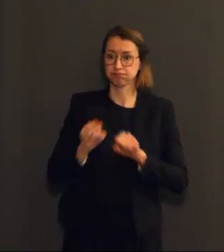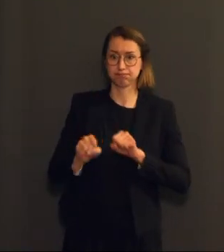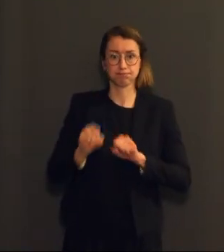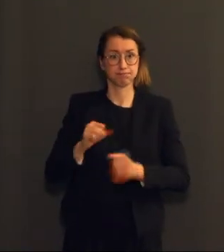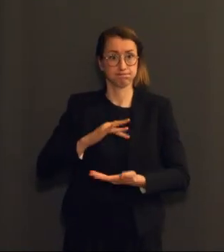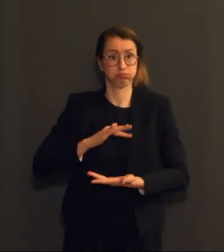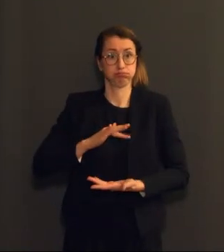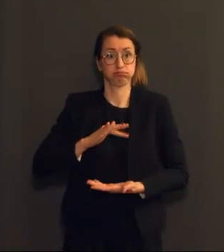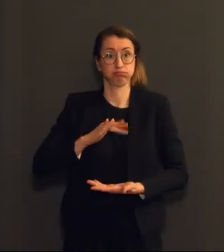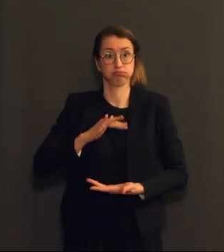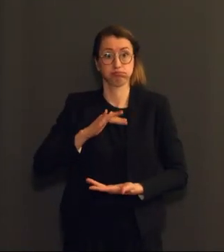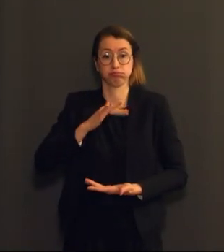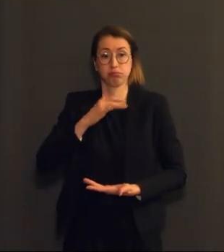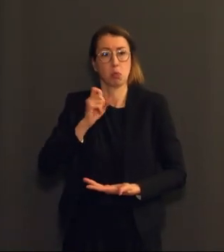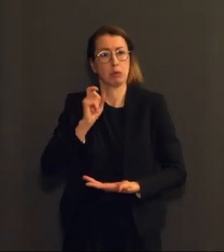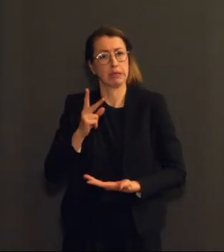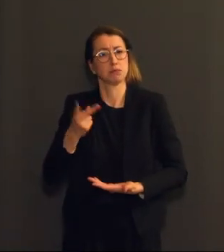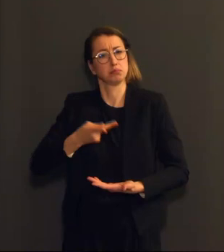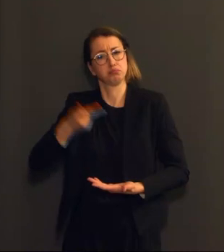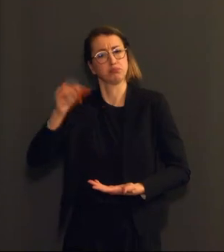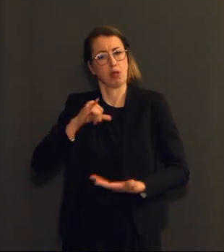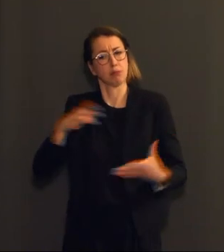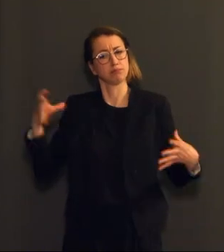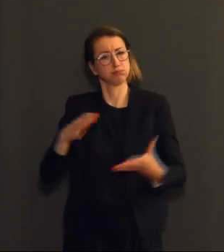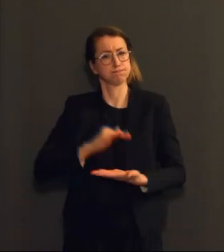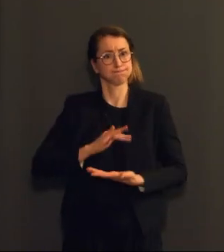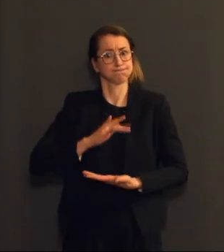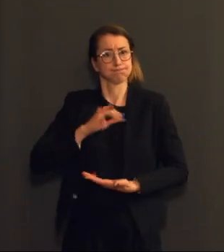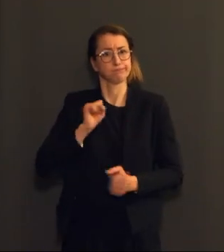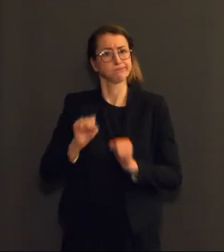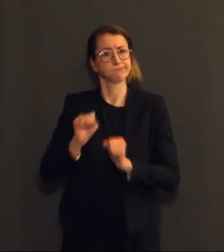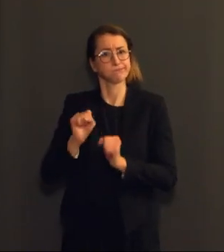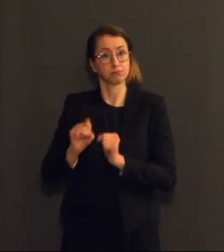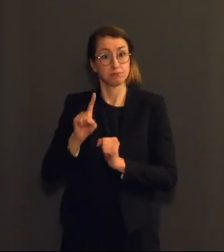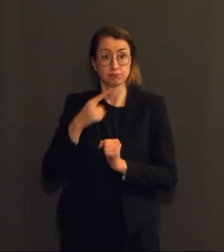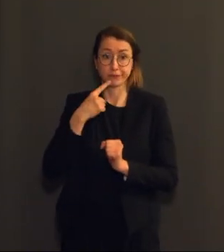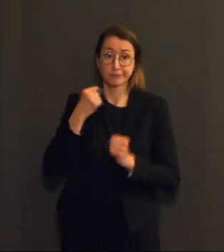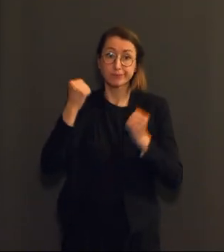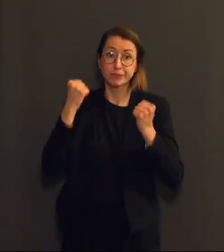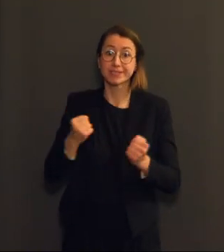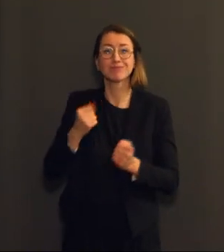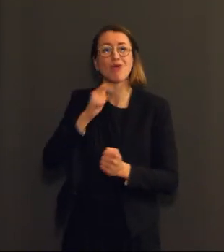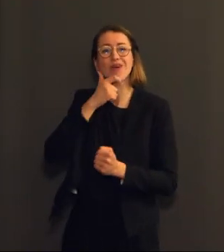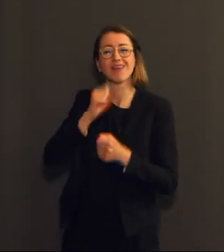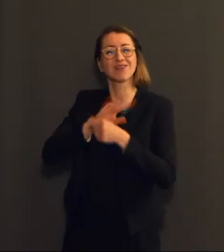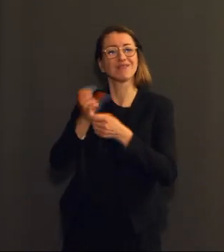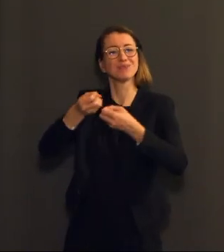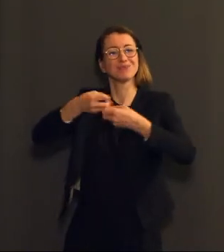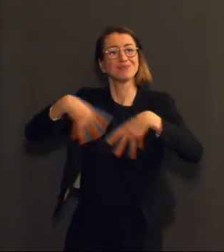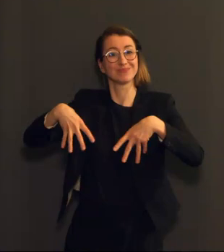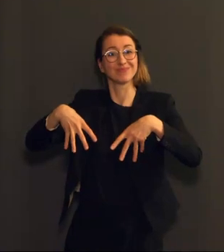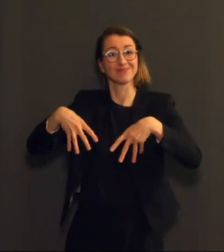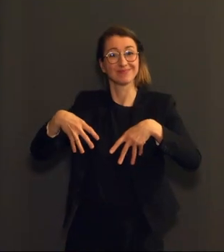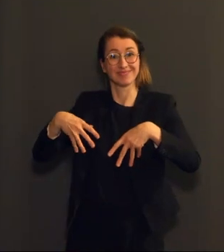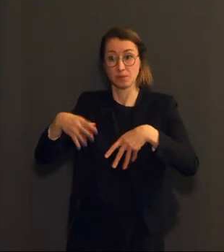souche maintenant devenue classique, la souche anglaise, soit moins présente et qu'elle laisse un peu plus de place écologiquement parlant, si on peut